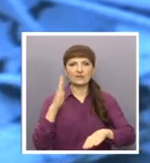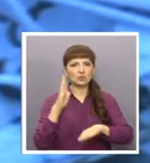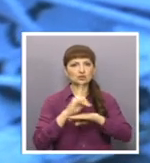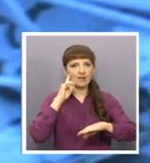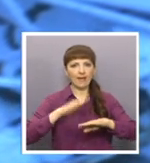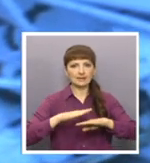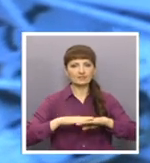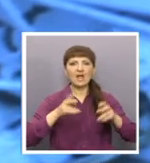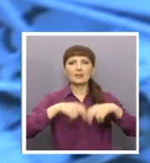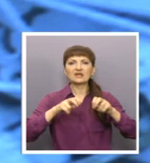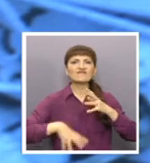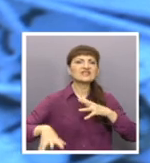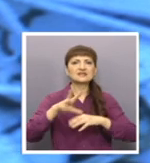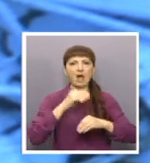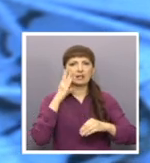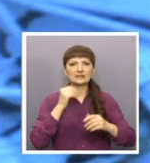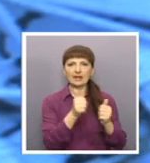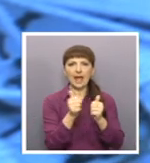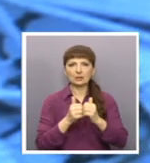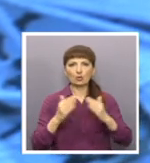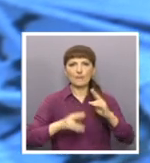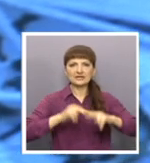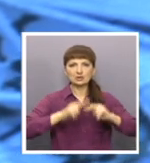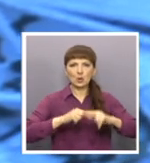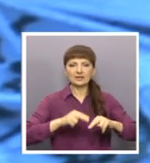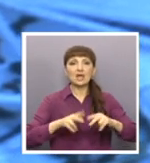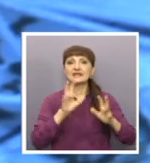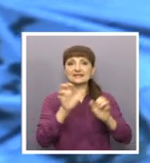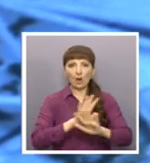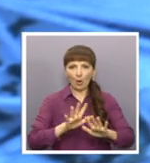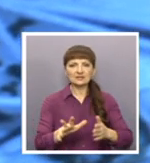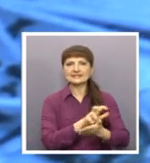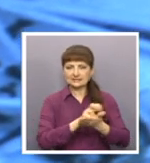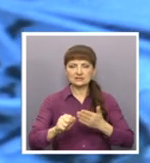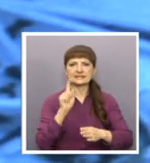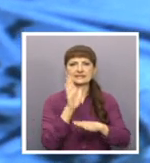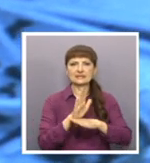акима. Проверить все пристройки в Алматы и снести незаконные сооружения.